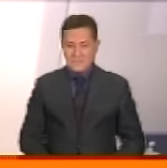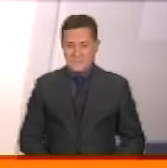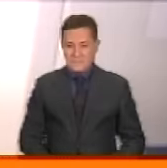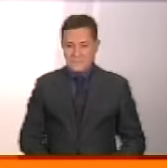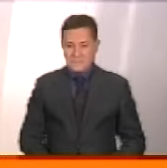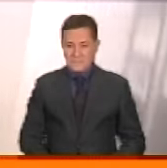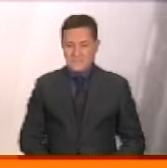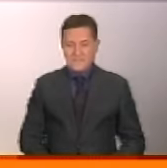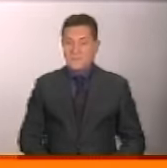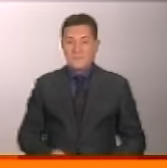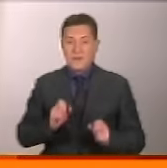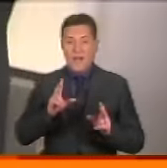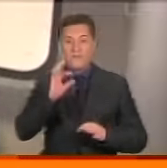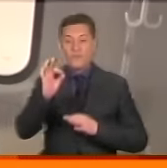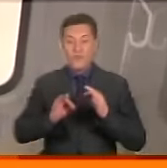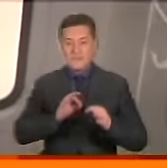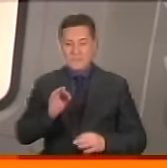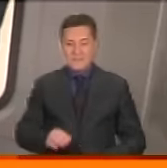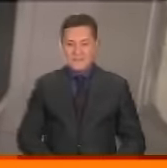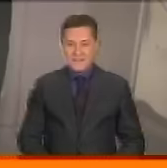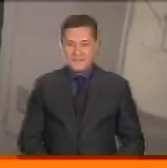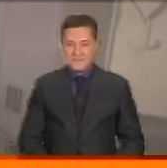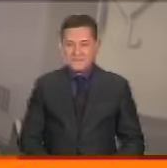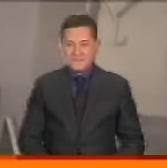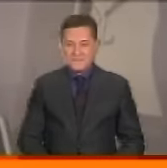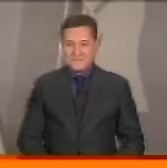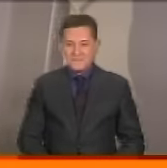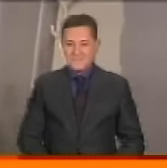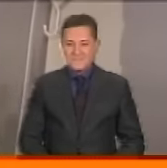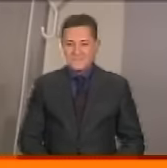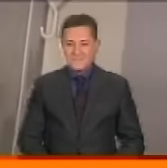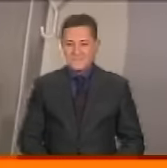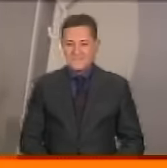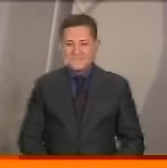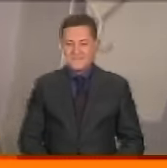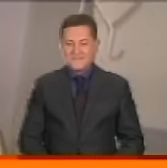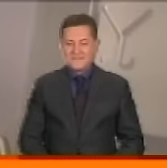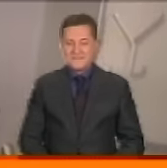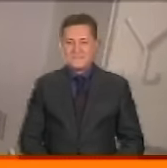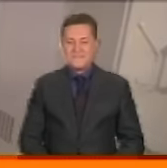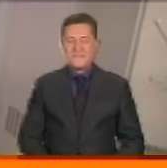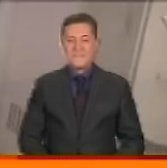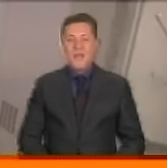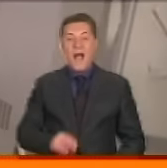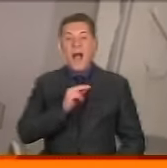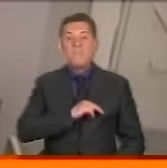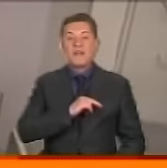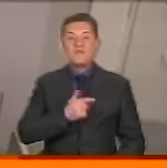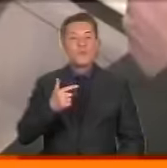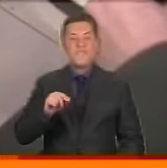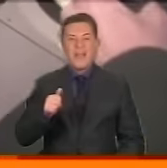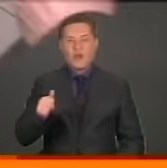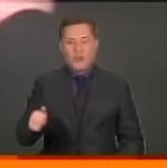ти, космос! Таке враження, наче в якомусь космічному човні туалет. А працює? Де тут